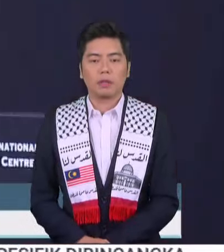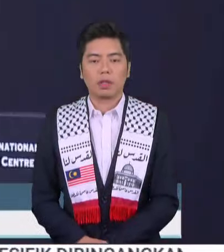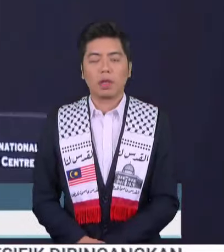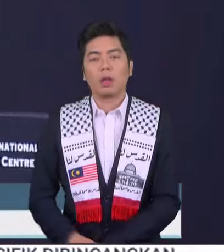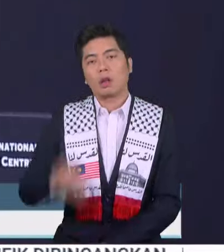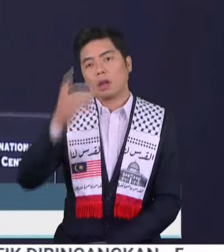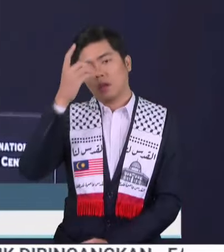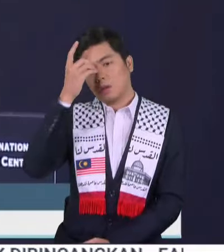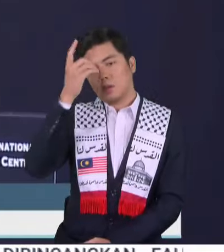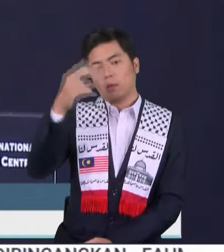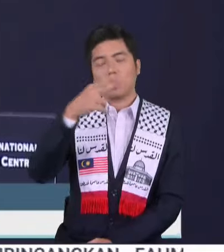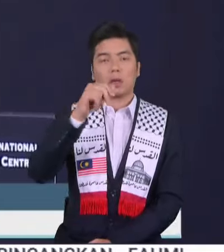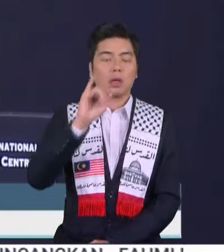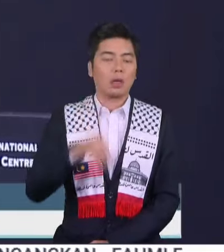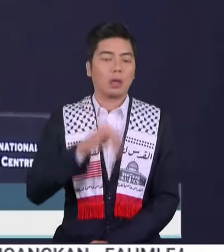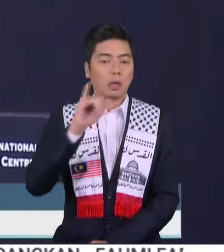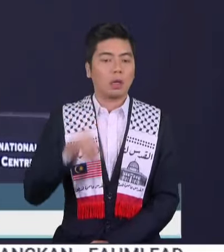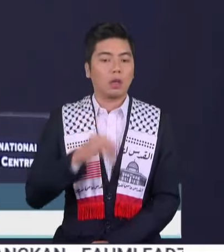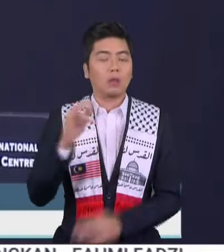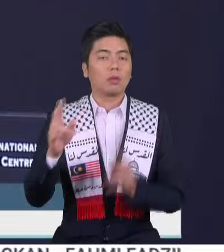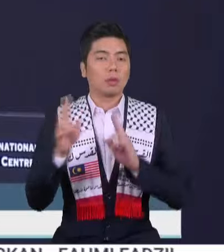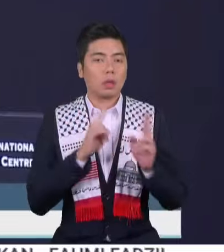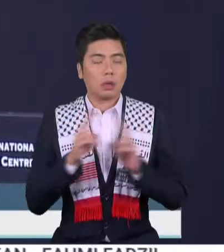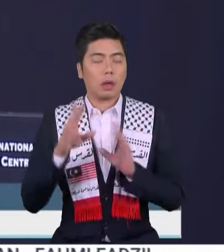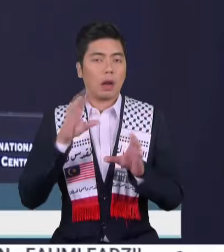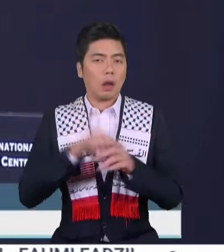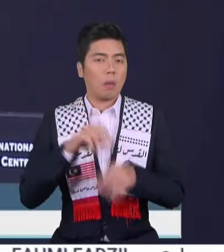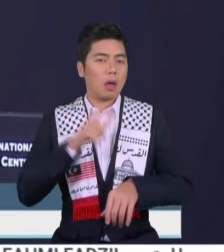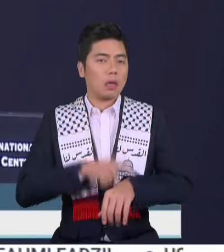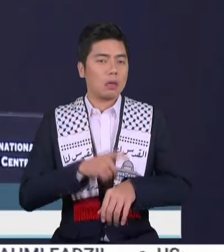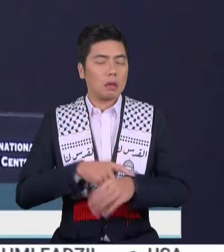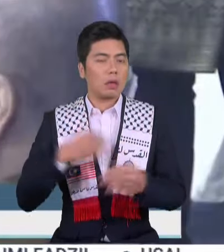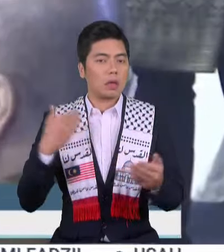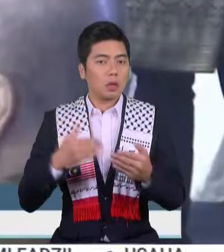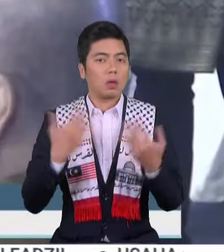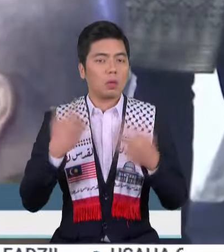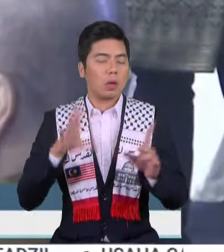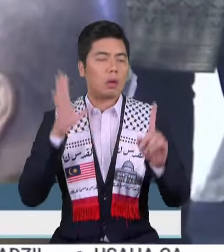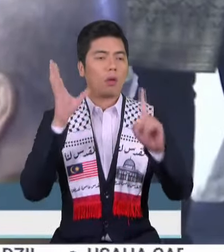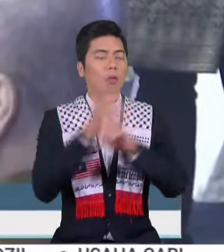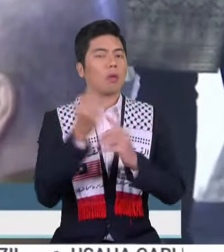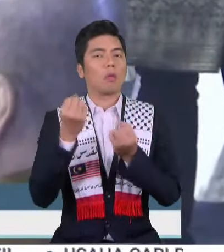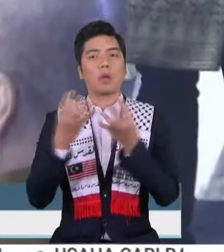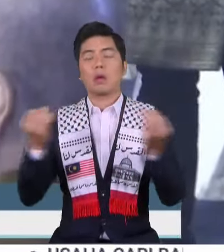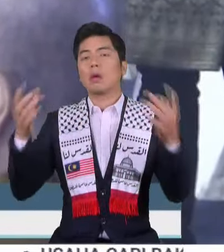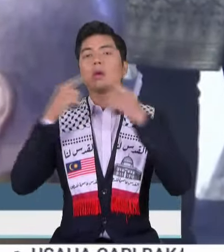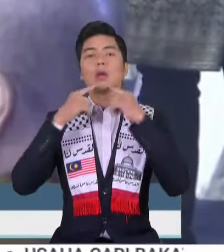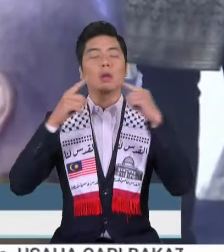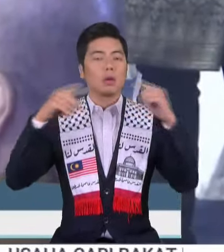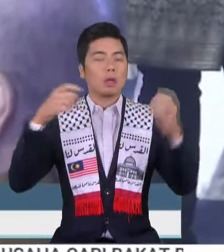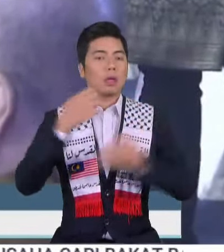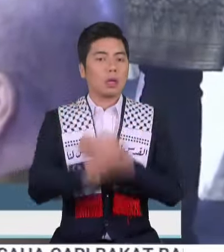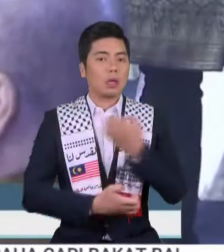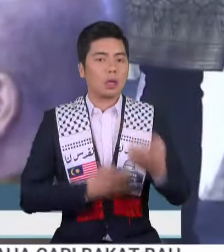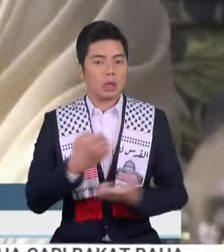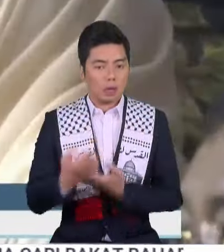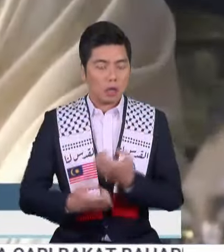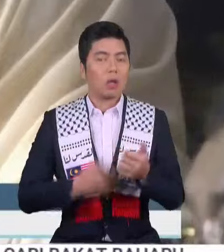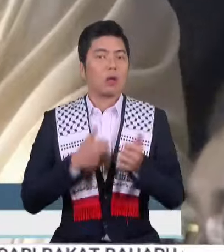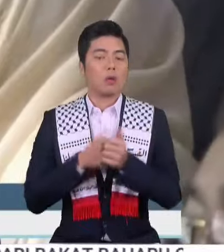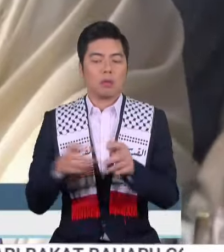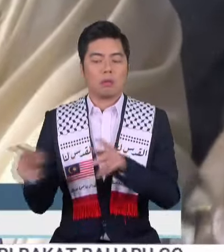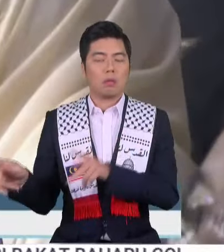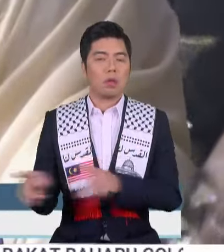Datuk Seri Panglima Haji Jin Nor berkata dalam tempoh tersebut, Sabah telah mencapai beberapa kejayaan ekonomi melalui pelan